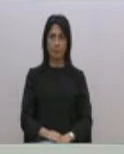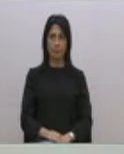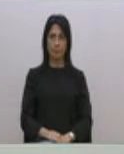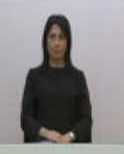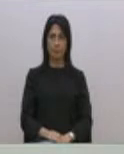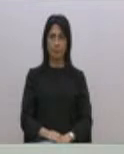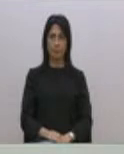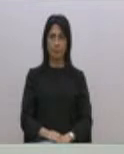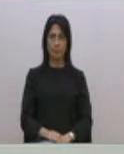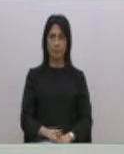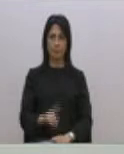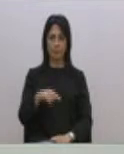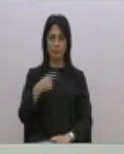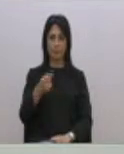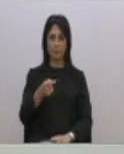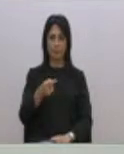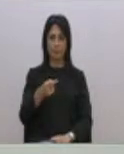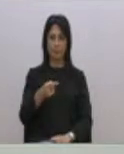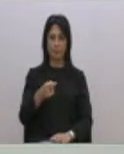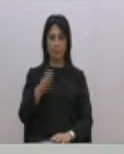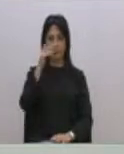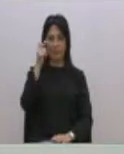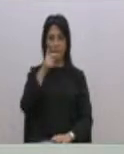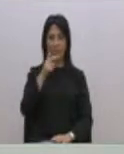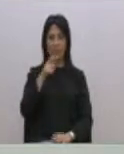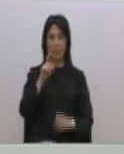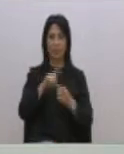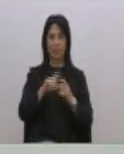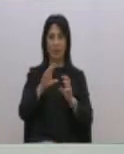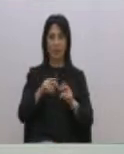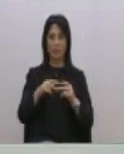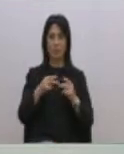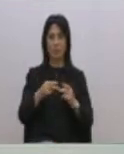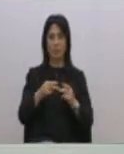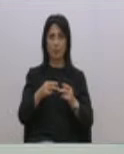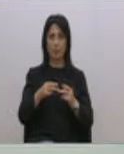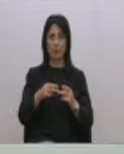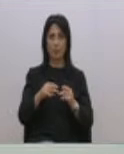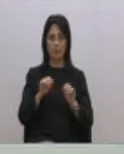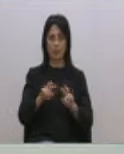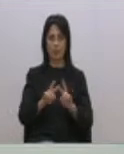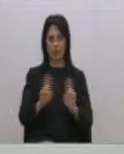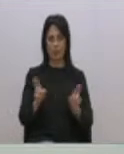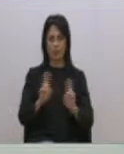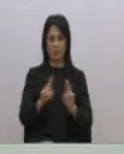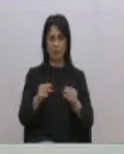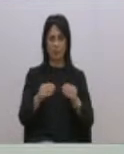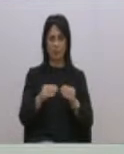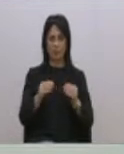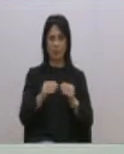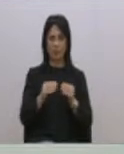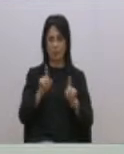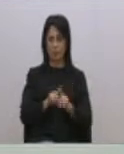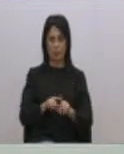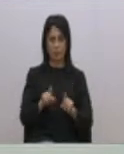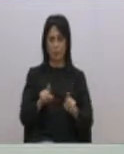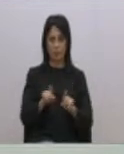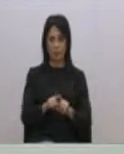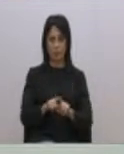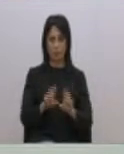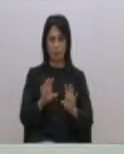კი ბატონო, შემდეგი უმაღლეს განათლების შესახებ განაცხადება. შეიძლება ითქვას, რომ ზუსტად იგივე ვითარება როგორც